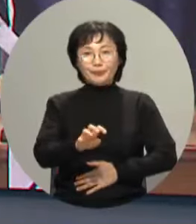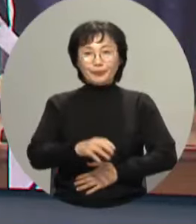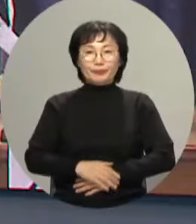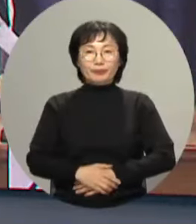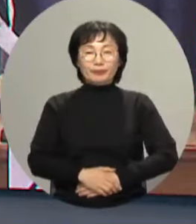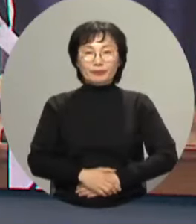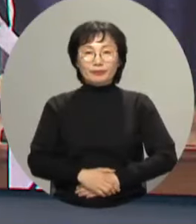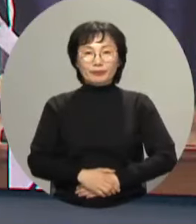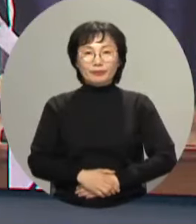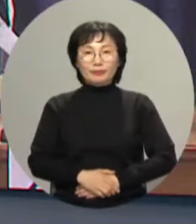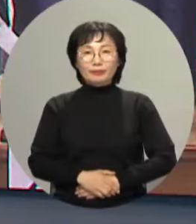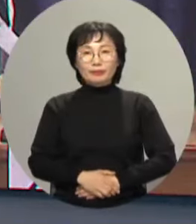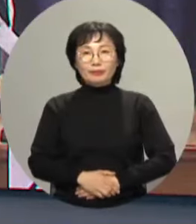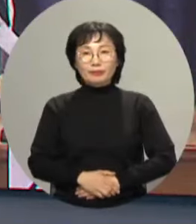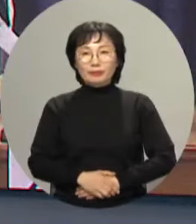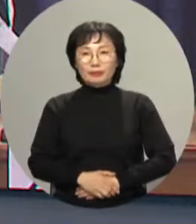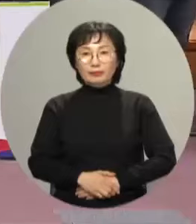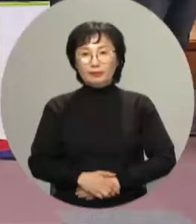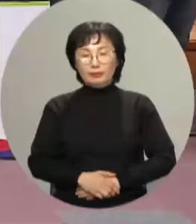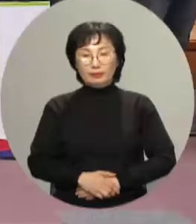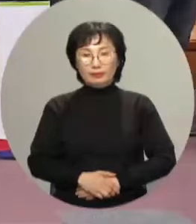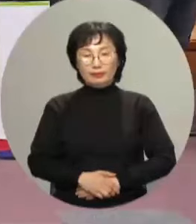기자입니다.